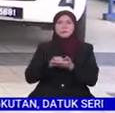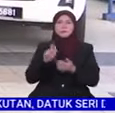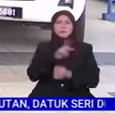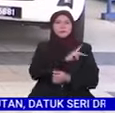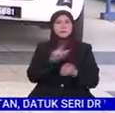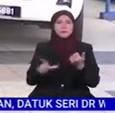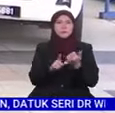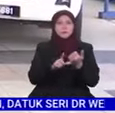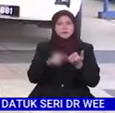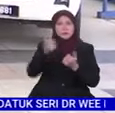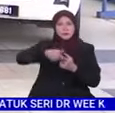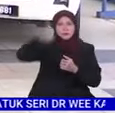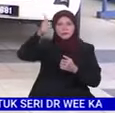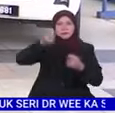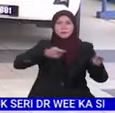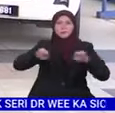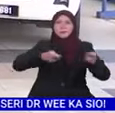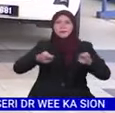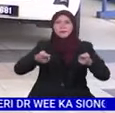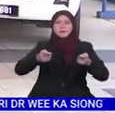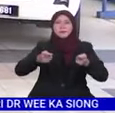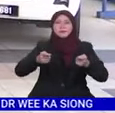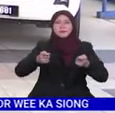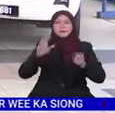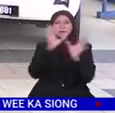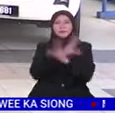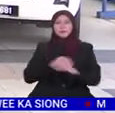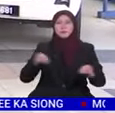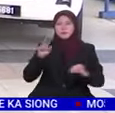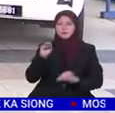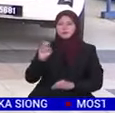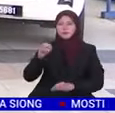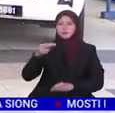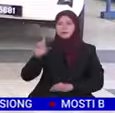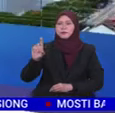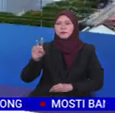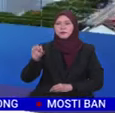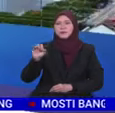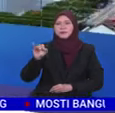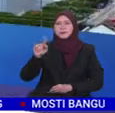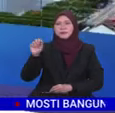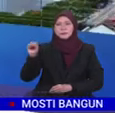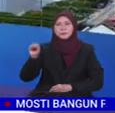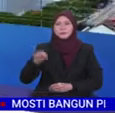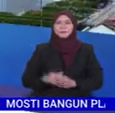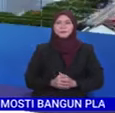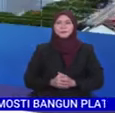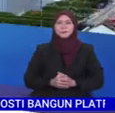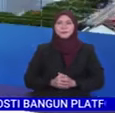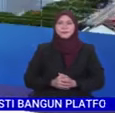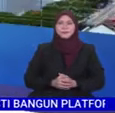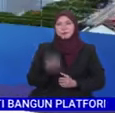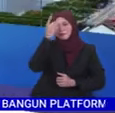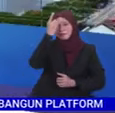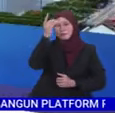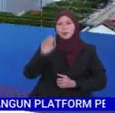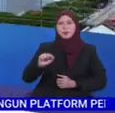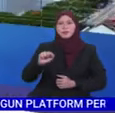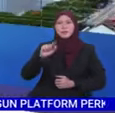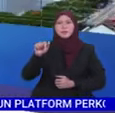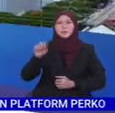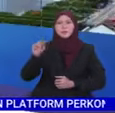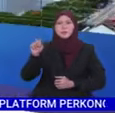penolong pengarah unit pentadbiran jabatan premias Rawa Muhammad Nizam Wang Datuk Muhammad Azman Ahmad